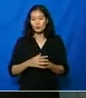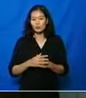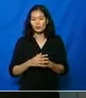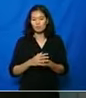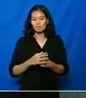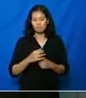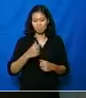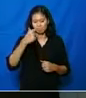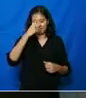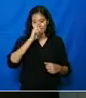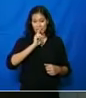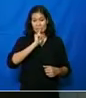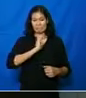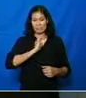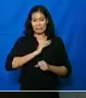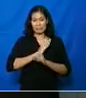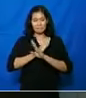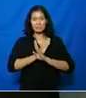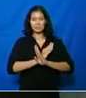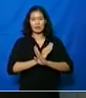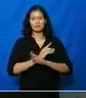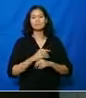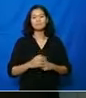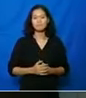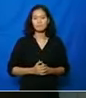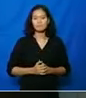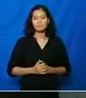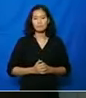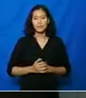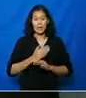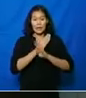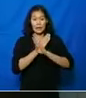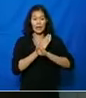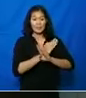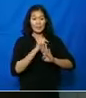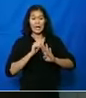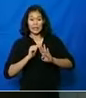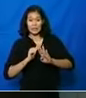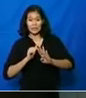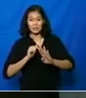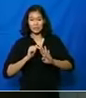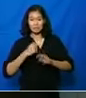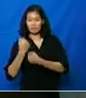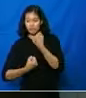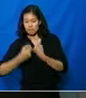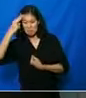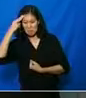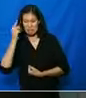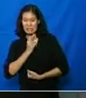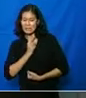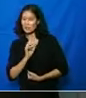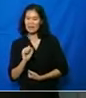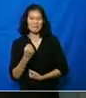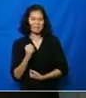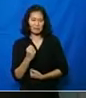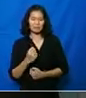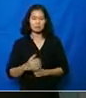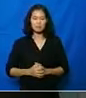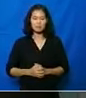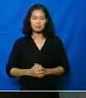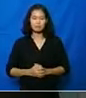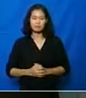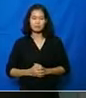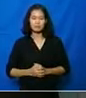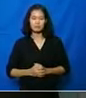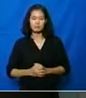pencegahan. Pencegahan ini tidak bisa dikerjakan oleh pemerintah sendiri. Karena pencegahannya memang